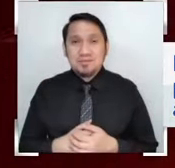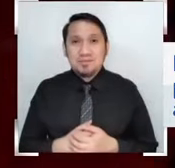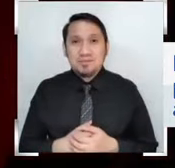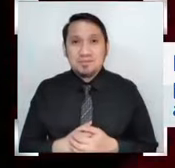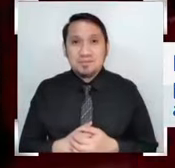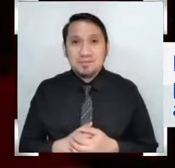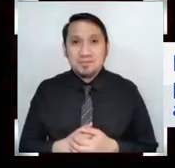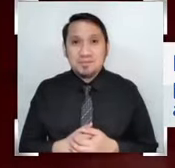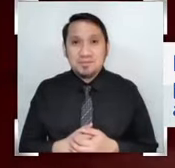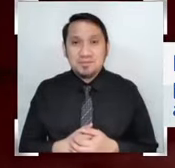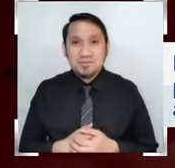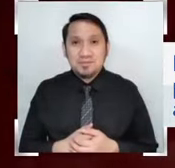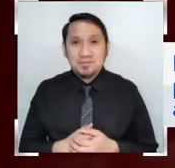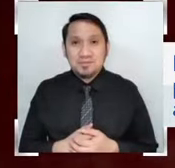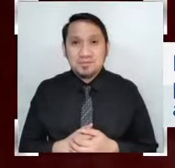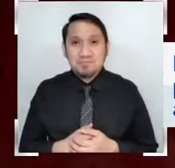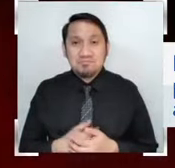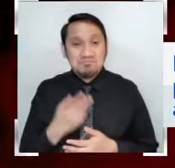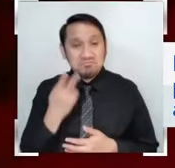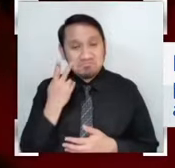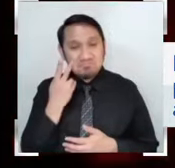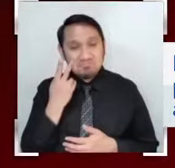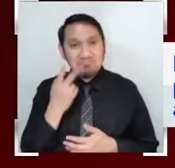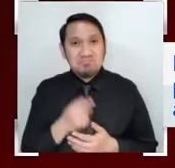At kung pagbabasihan ng mga sigaw,